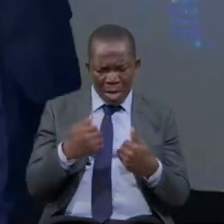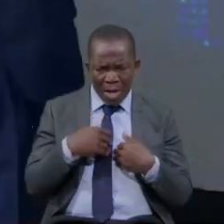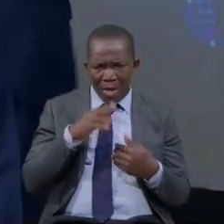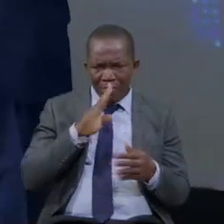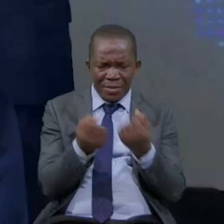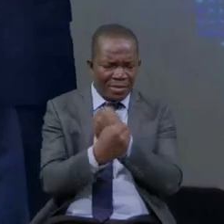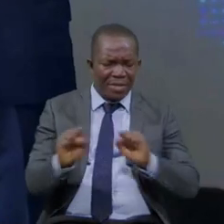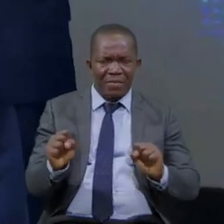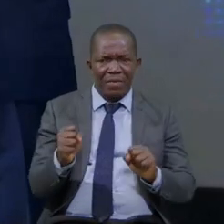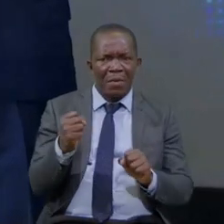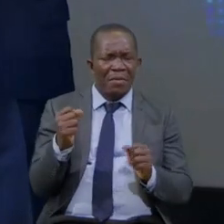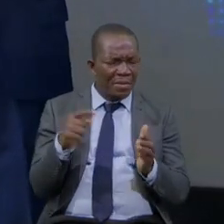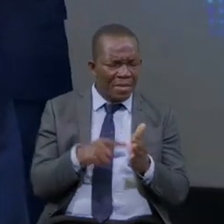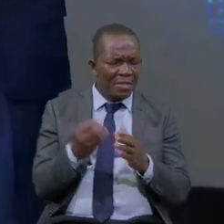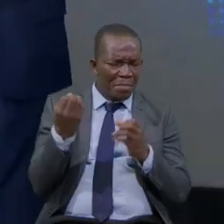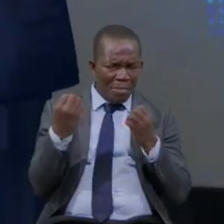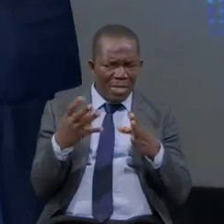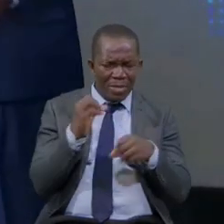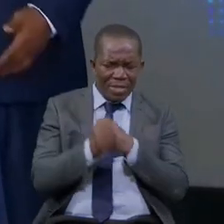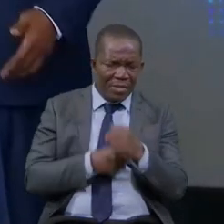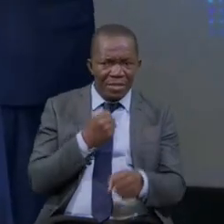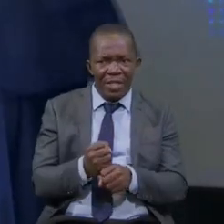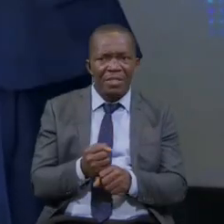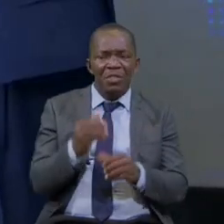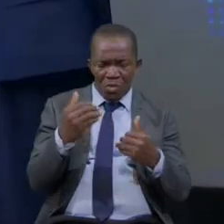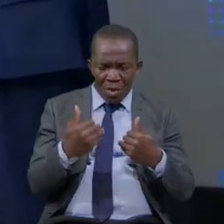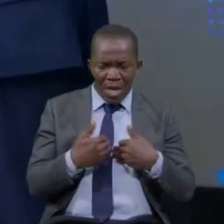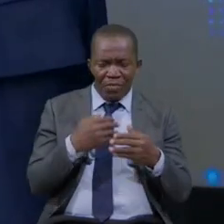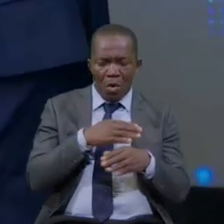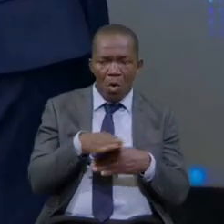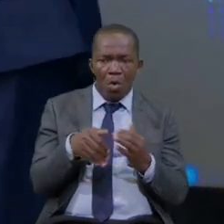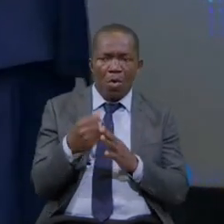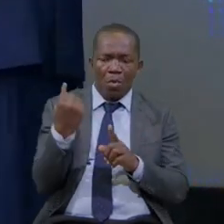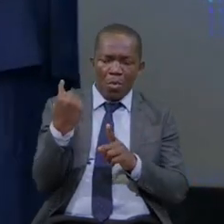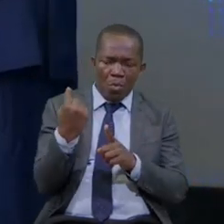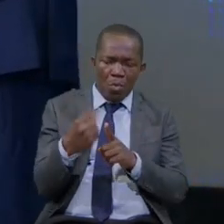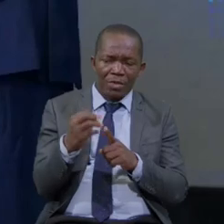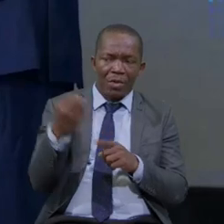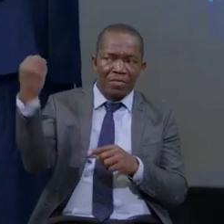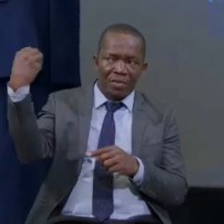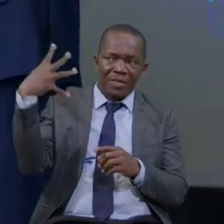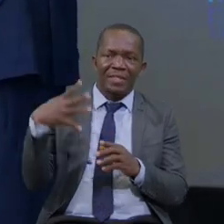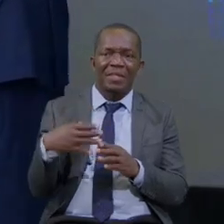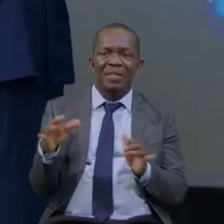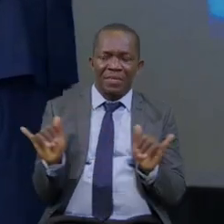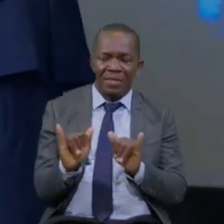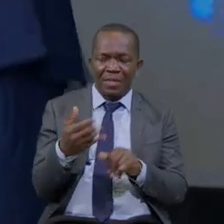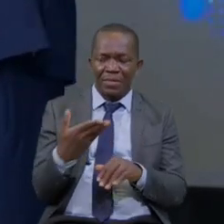Tu as écouté la parole de sa grâce toutes ces années-là. La même chose que j'ai vue.